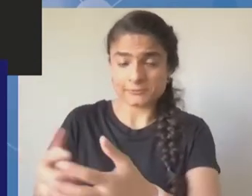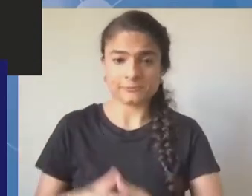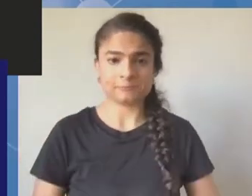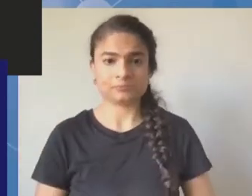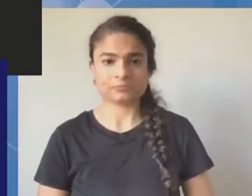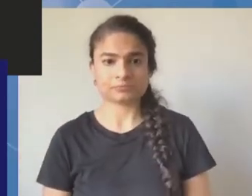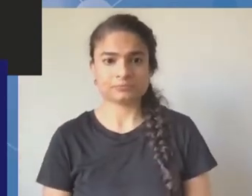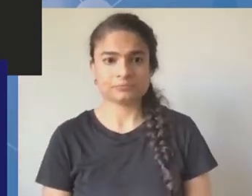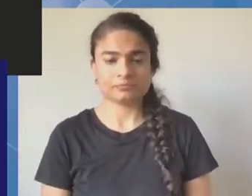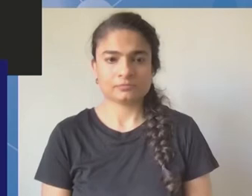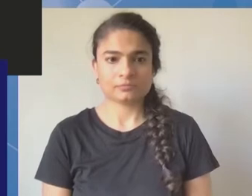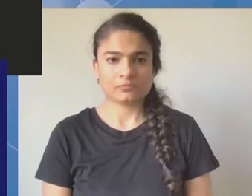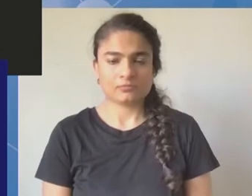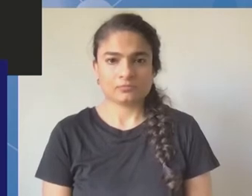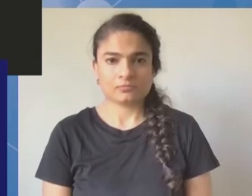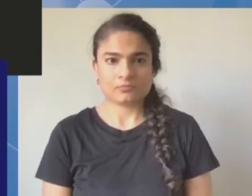数字中心。